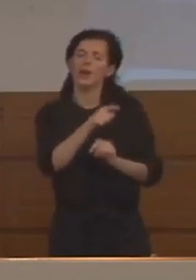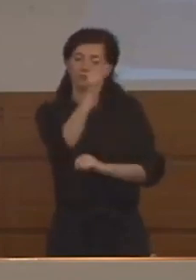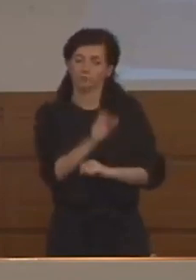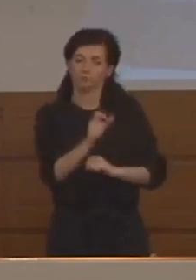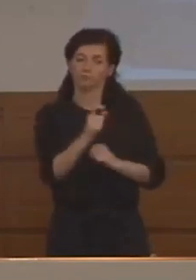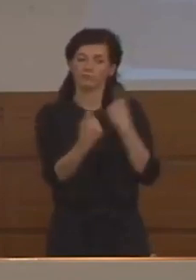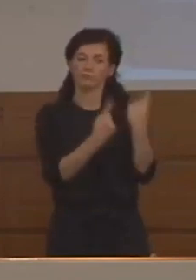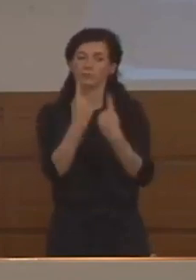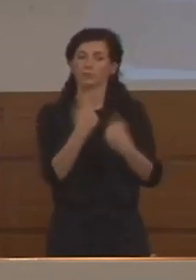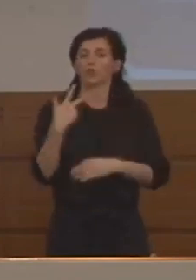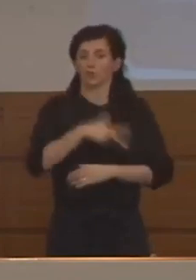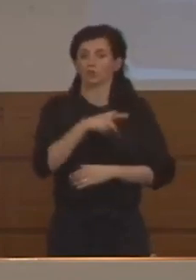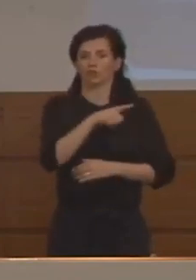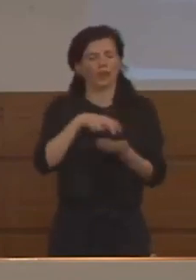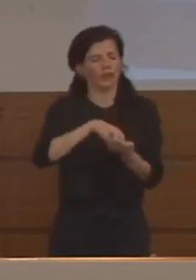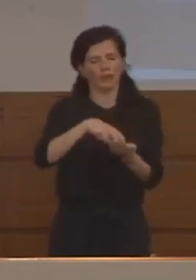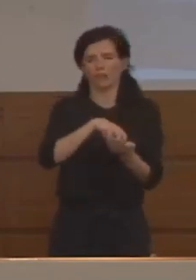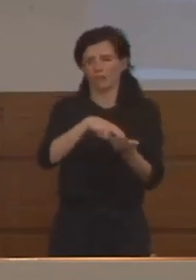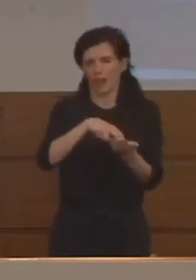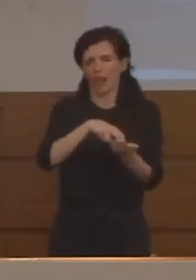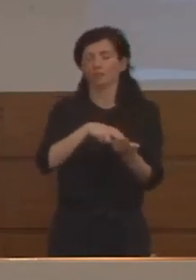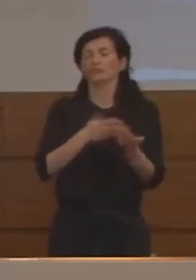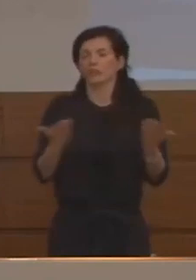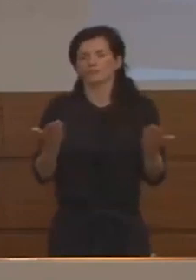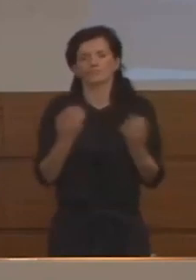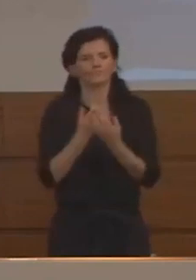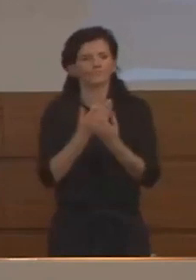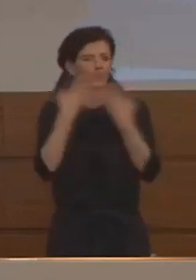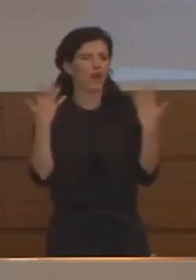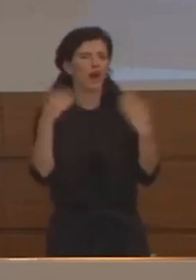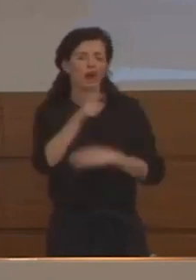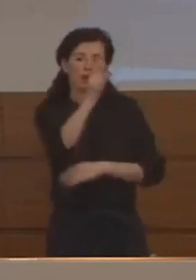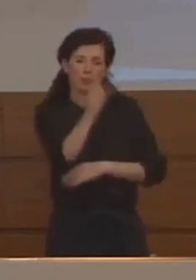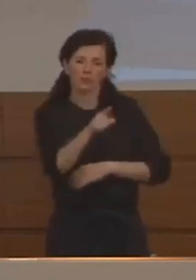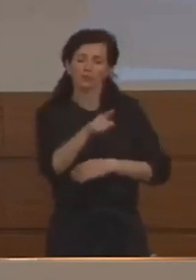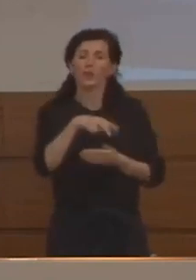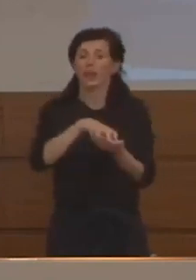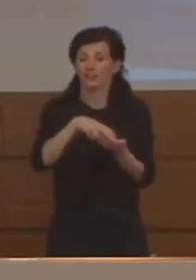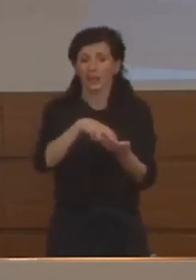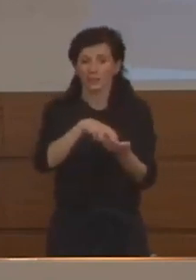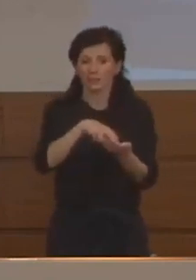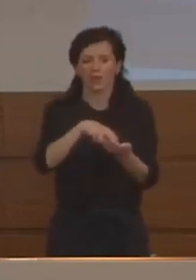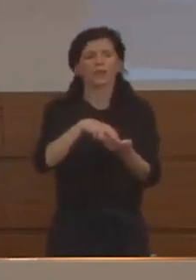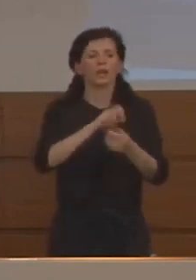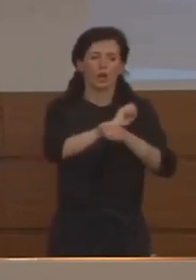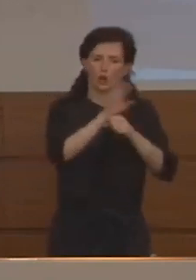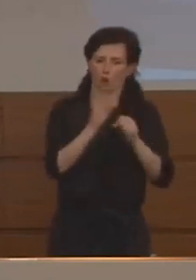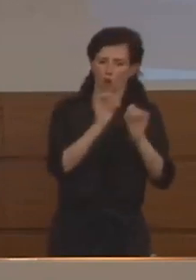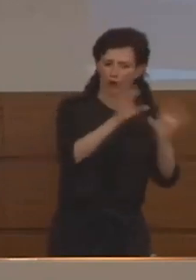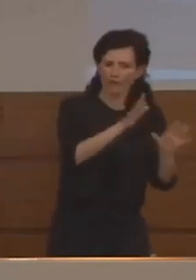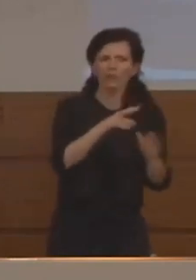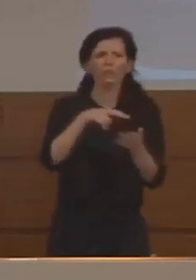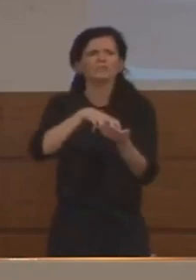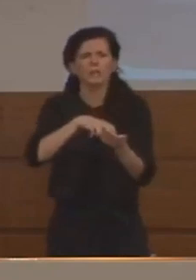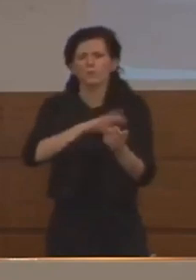sociale diciamo fragile e quindi come tali sono molto più vulnerabili non solo a questo coronavirus ma tutta una serie di infezioni